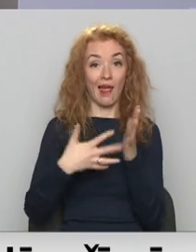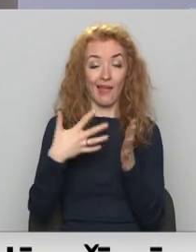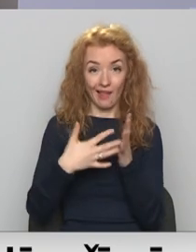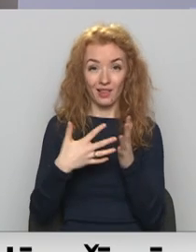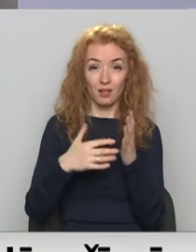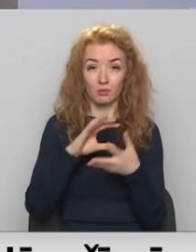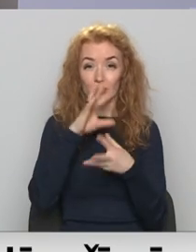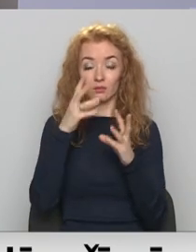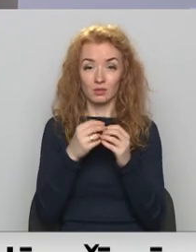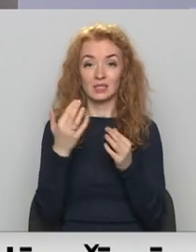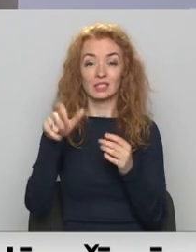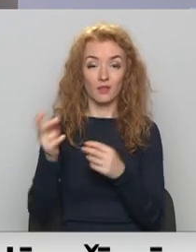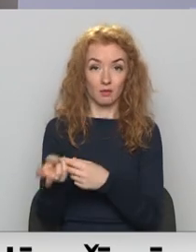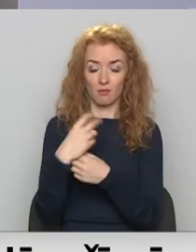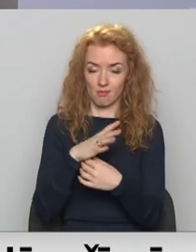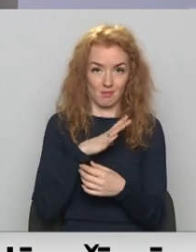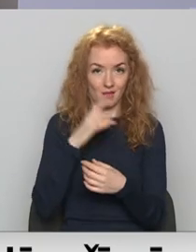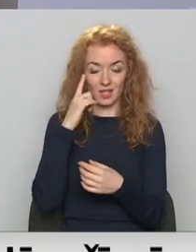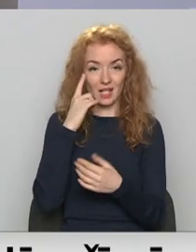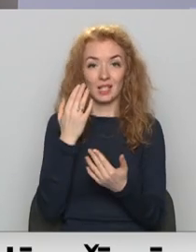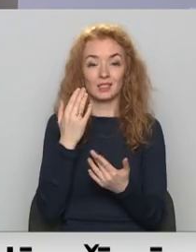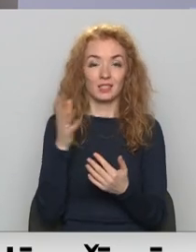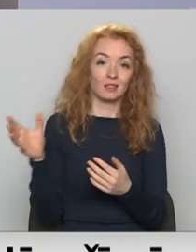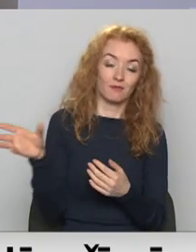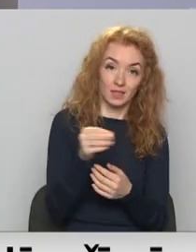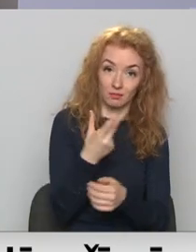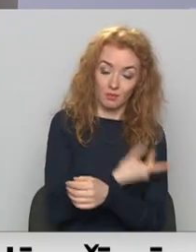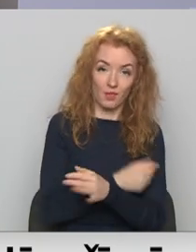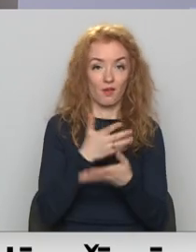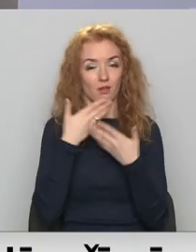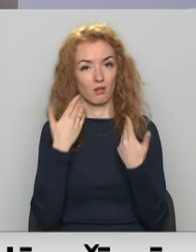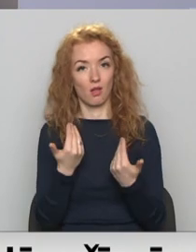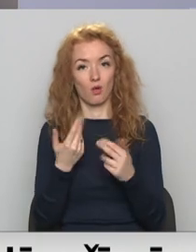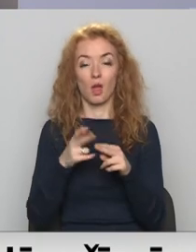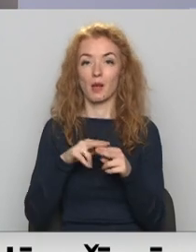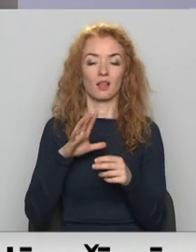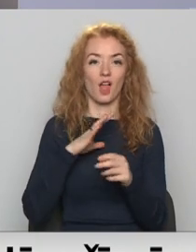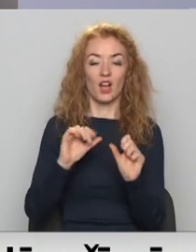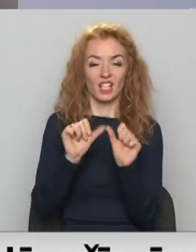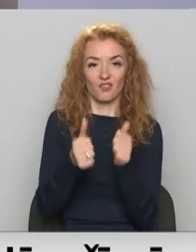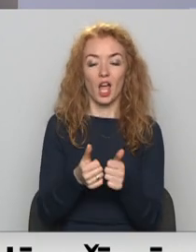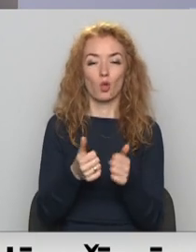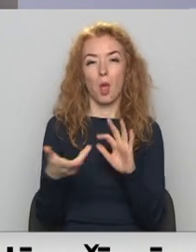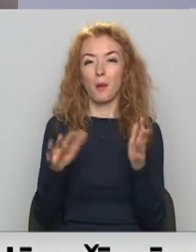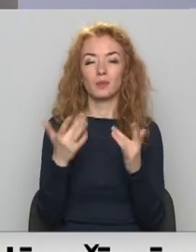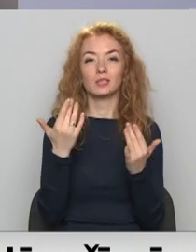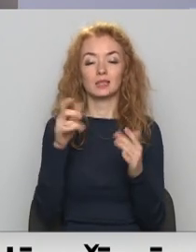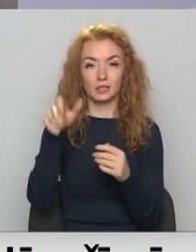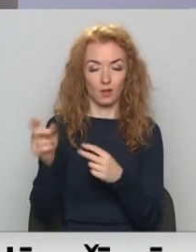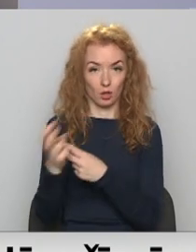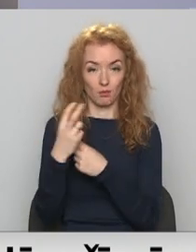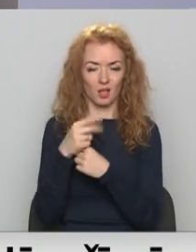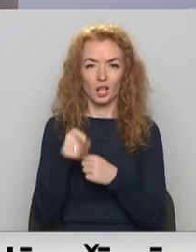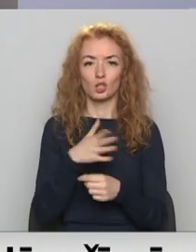šo auditoriju, tu nevari zināt, cik ir vakcinēti. Līdz ar to tu nevari modelēt, cik būs apmeklētāju, un